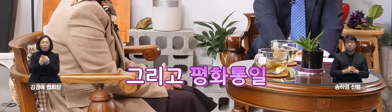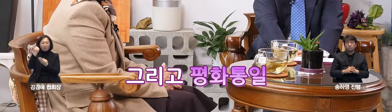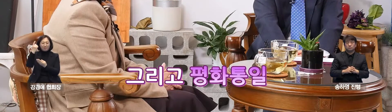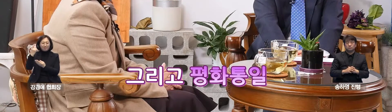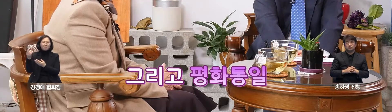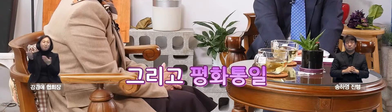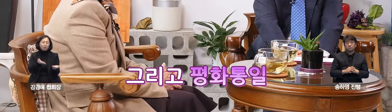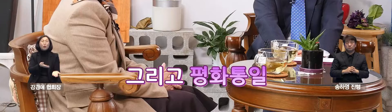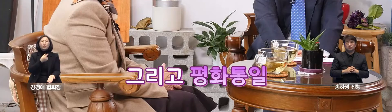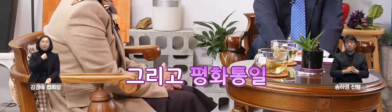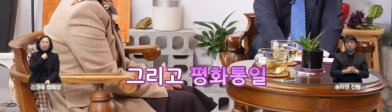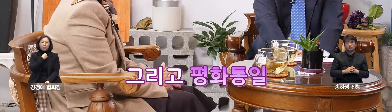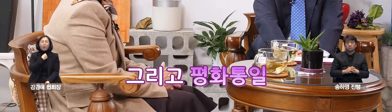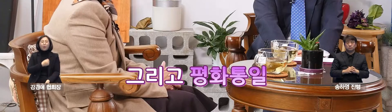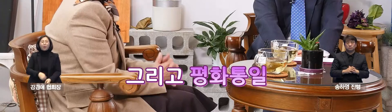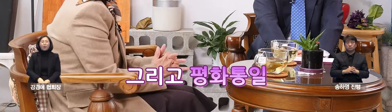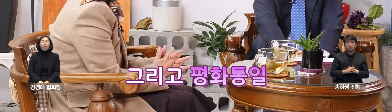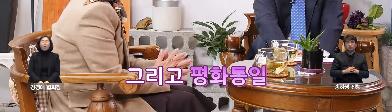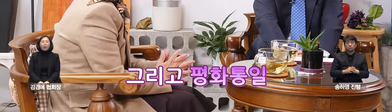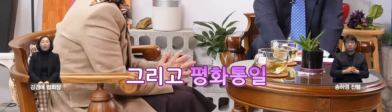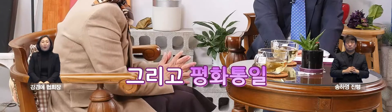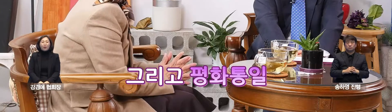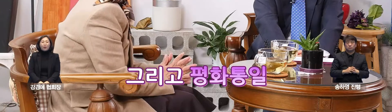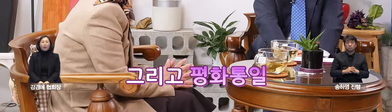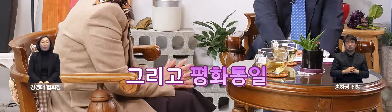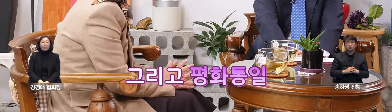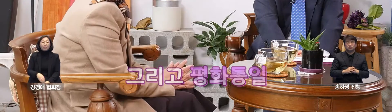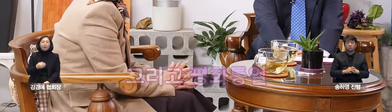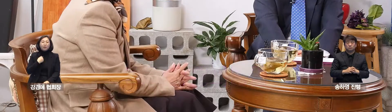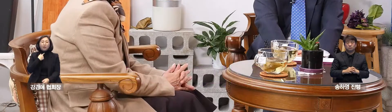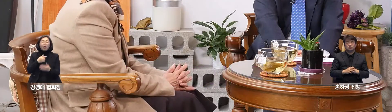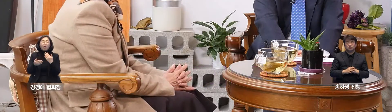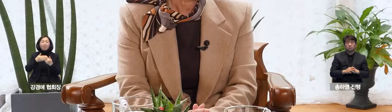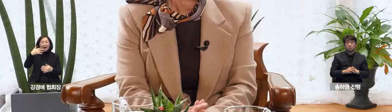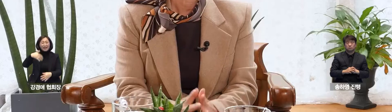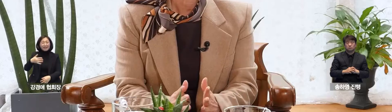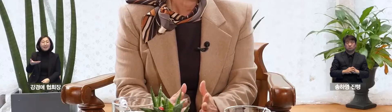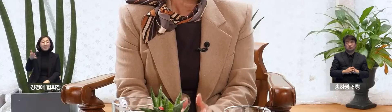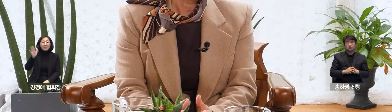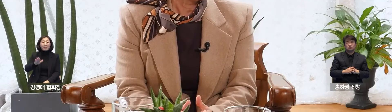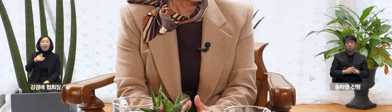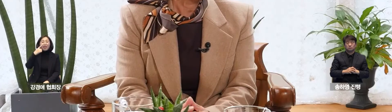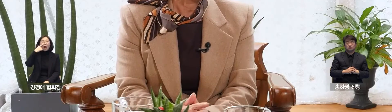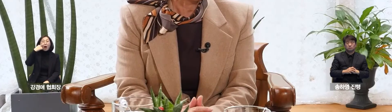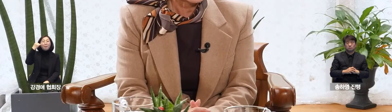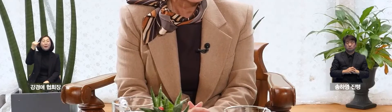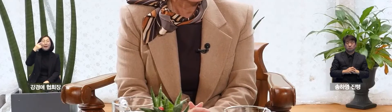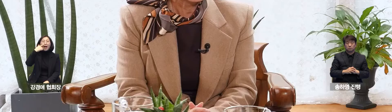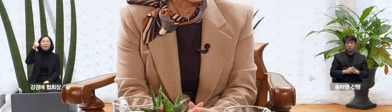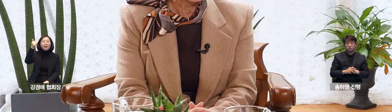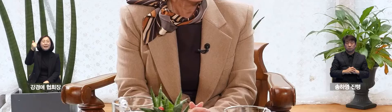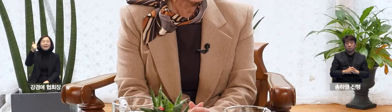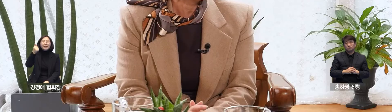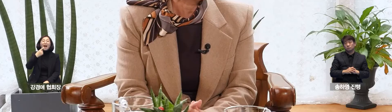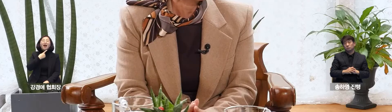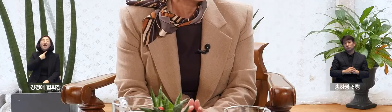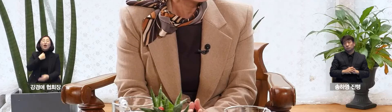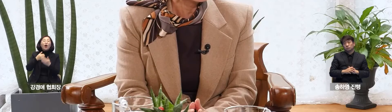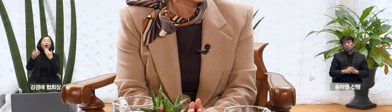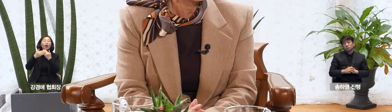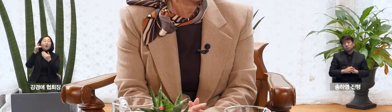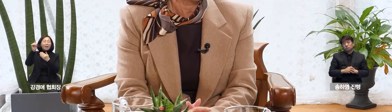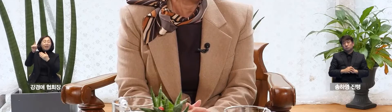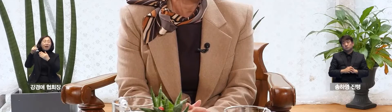평화통일입니다. 사실 저도 겪지는 못했지만 저희 어머니, 아버지가 겪은 그